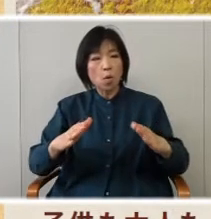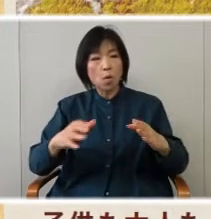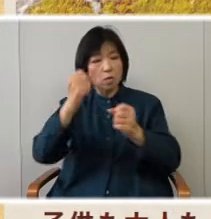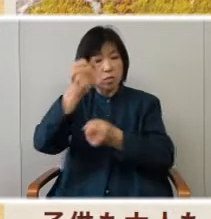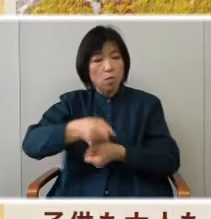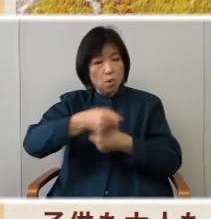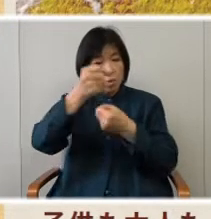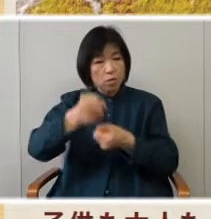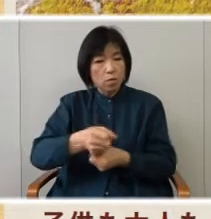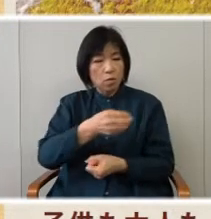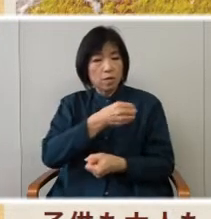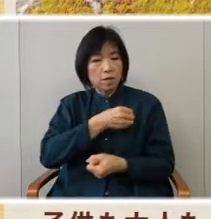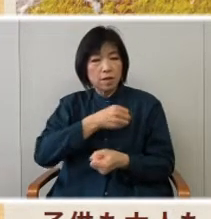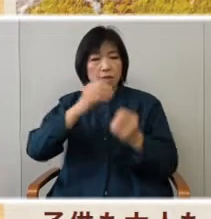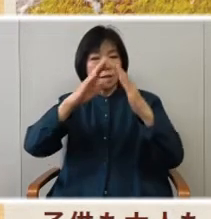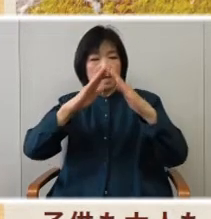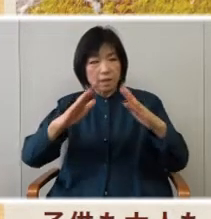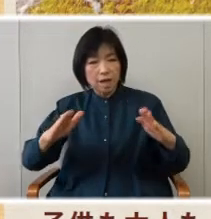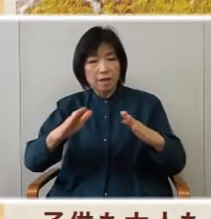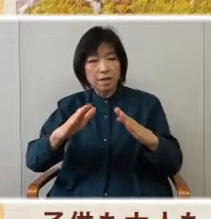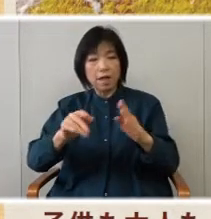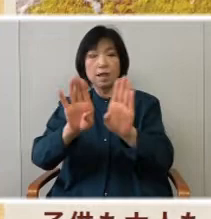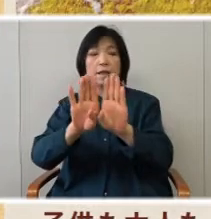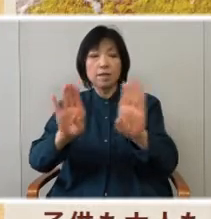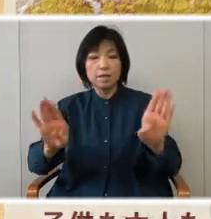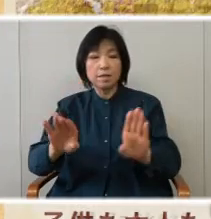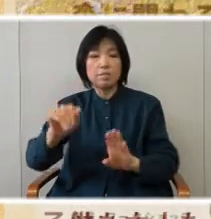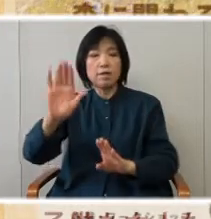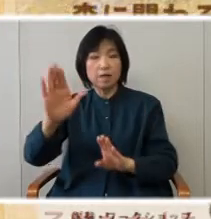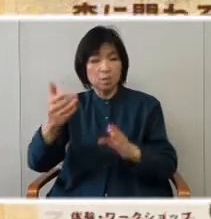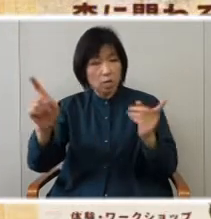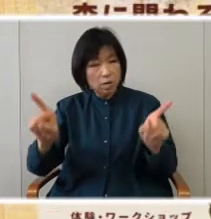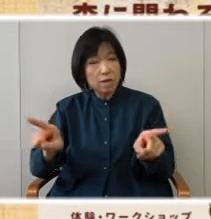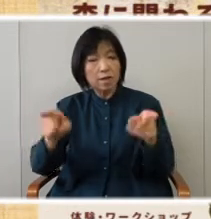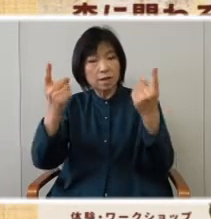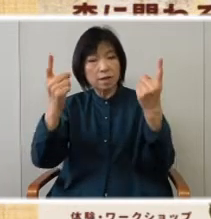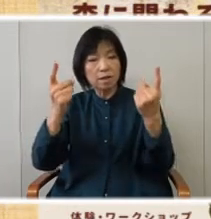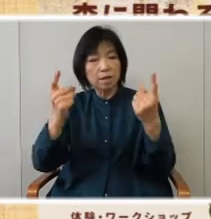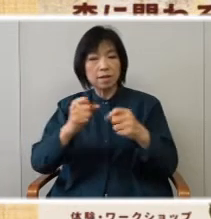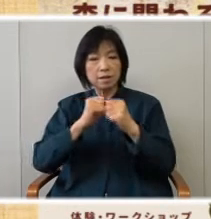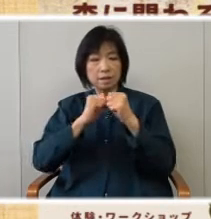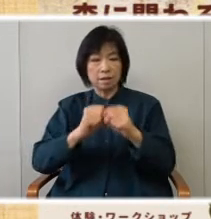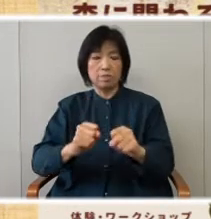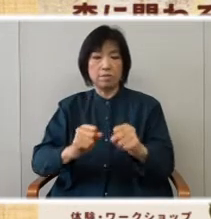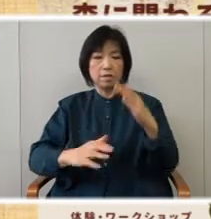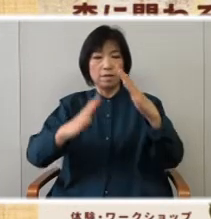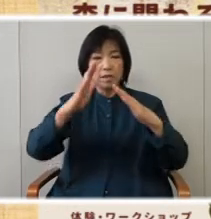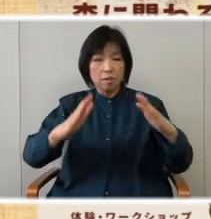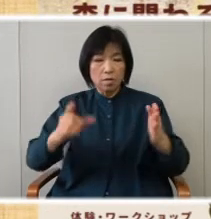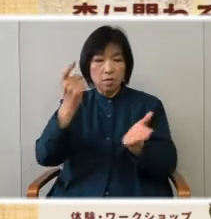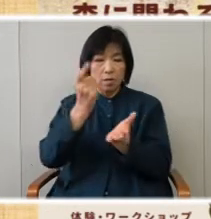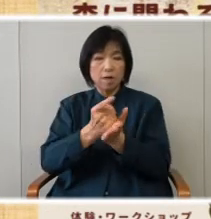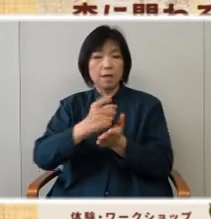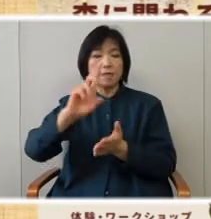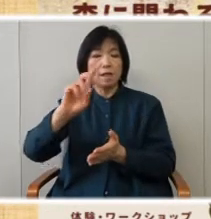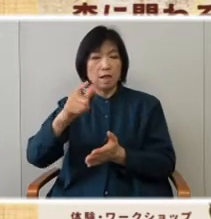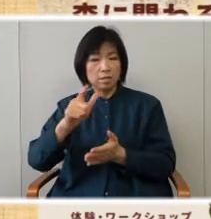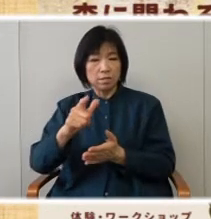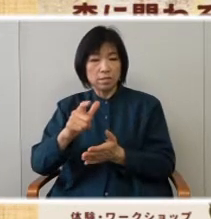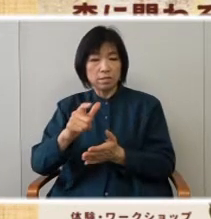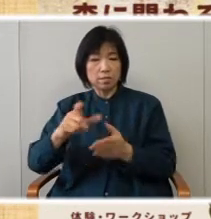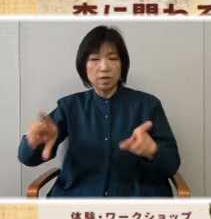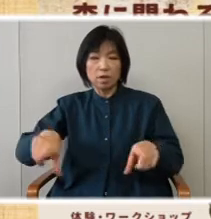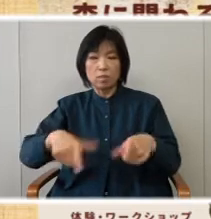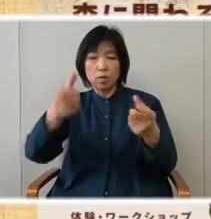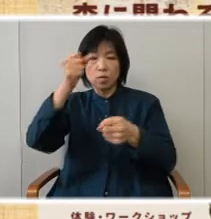マルシェと共同開催ということで、まあ、林業に関わる事業体だけではなくて、木材